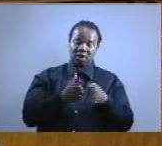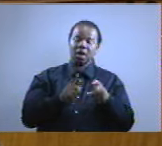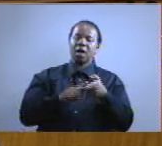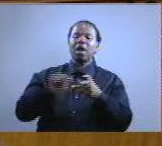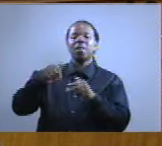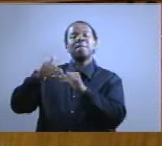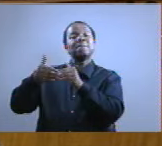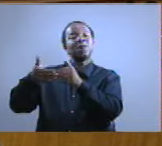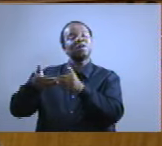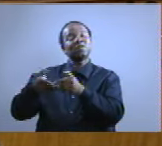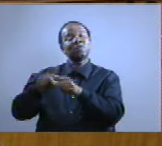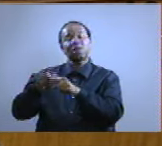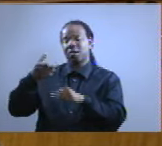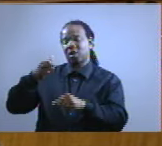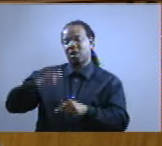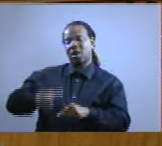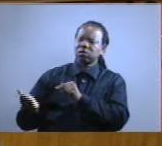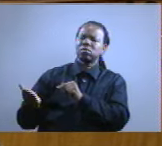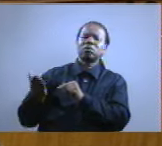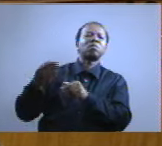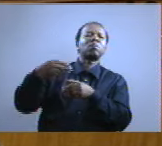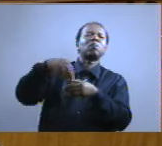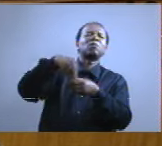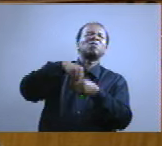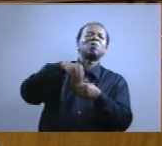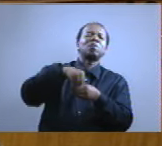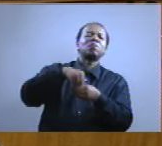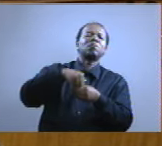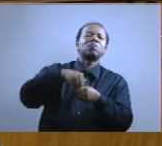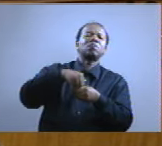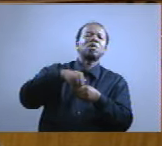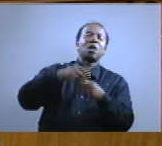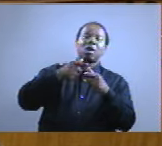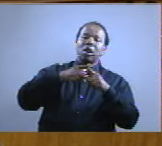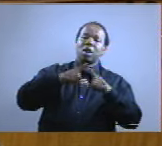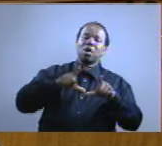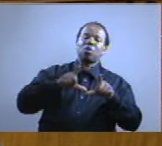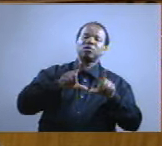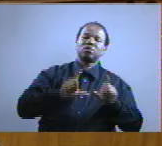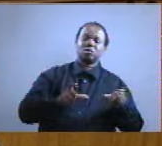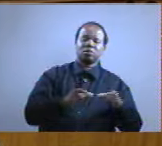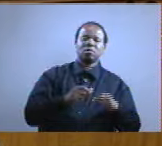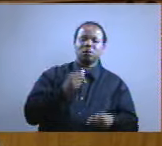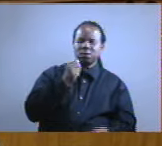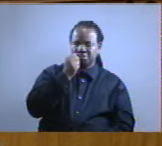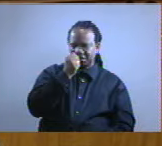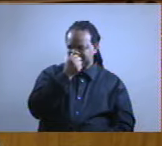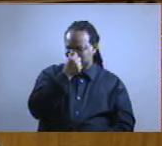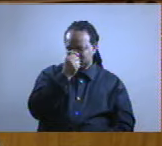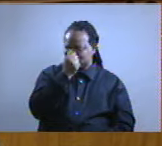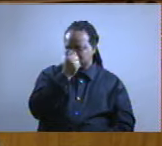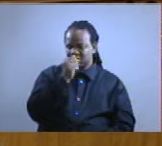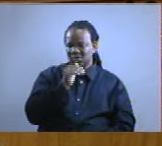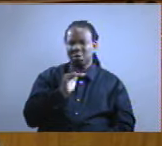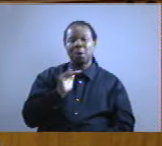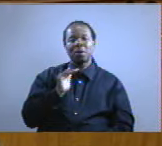publiek. Laastens om die industrie in ons land. Die implementering van hierdie